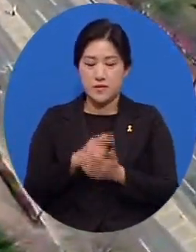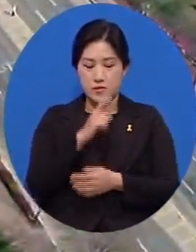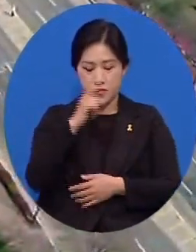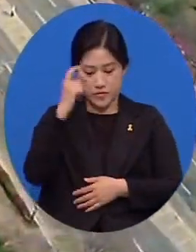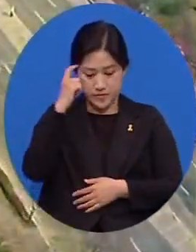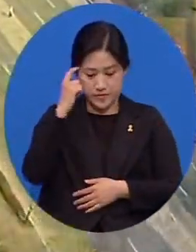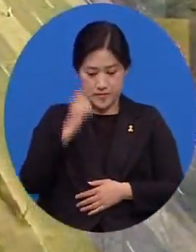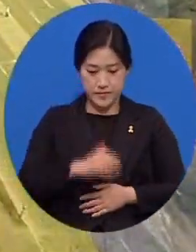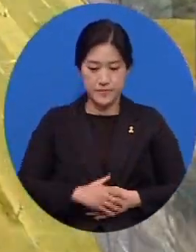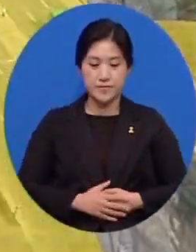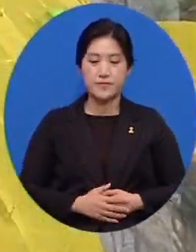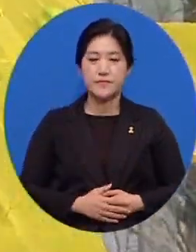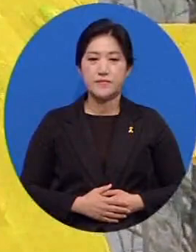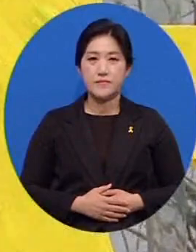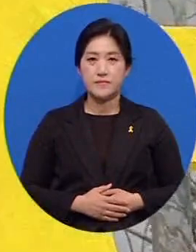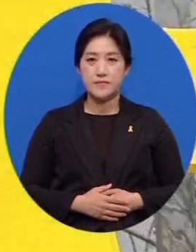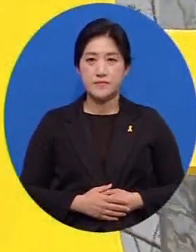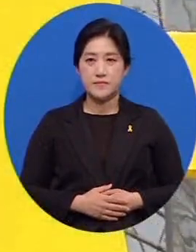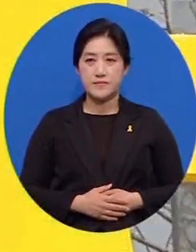묵념.